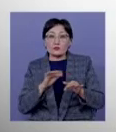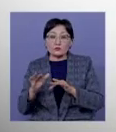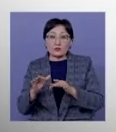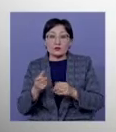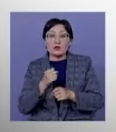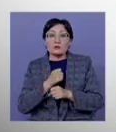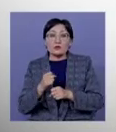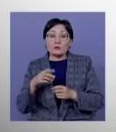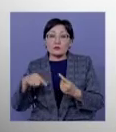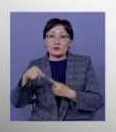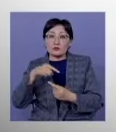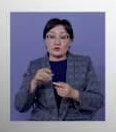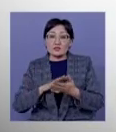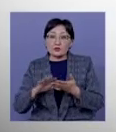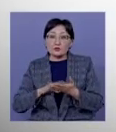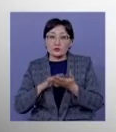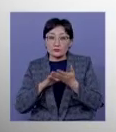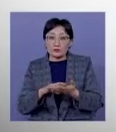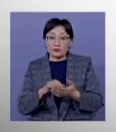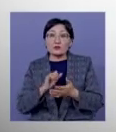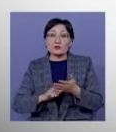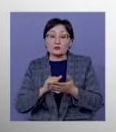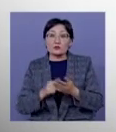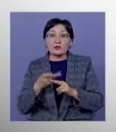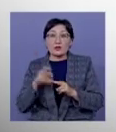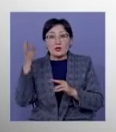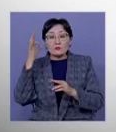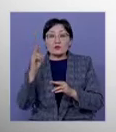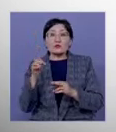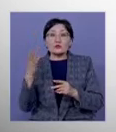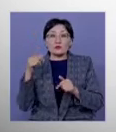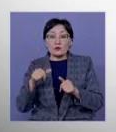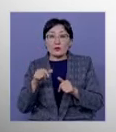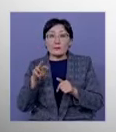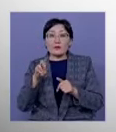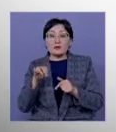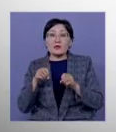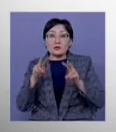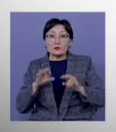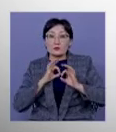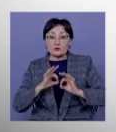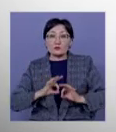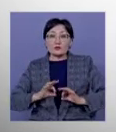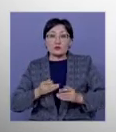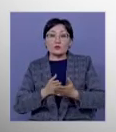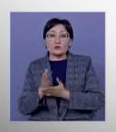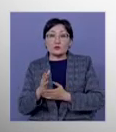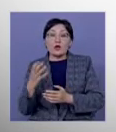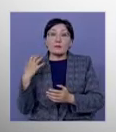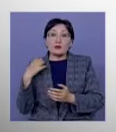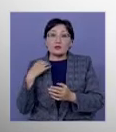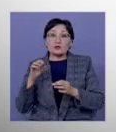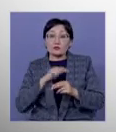құрбаны болған кәсіпкердің арызы түрткі болды. Еске салайық, Олеся Кексель биыл мамырда арнайы прокурорлар қызметінің басшысы